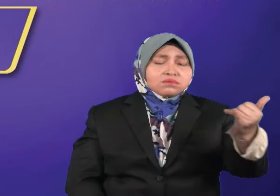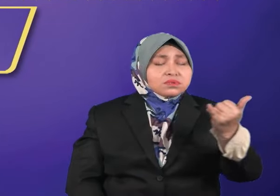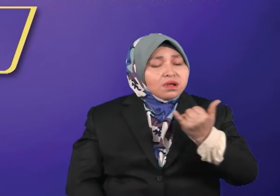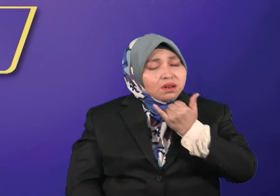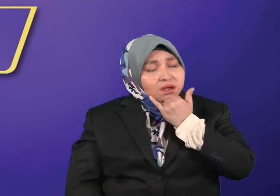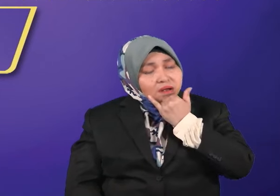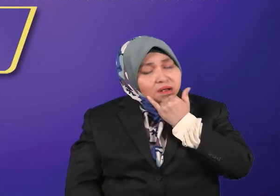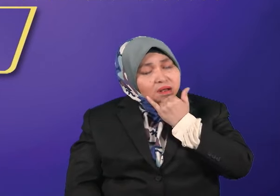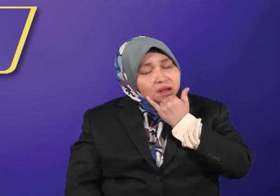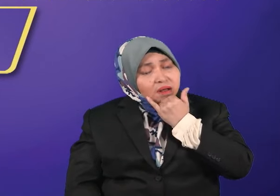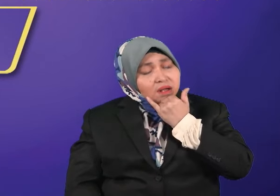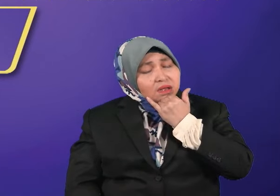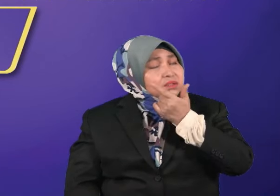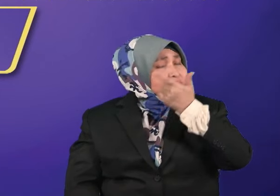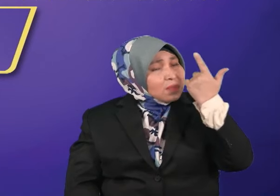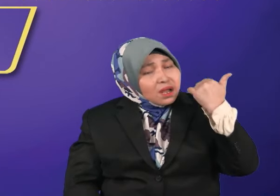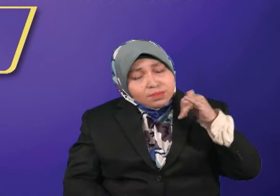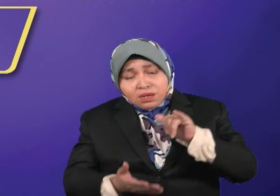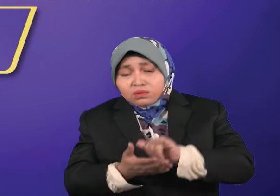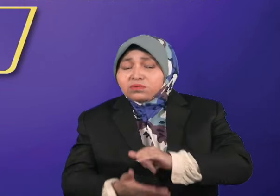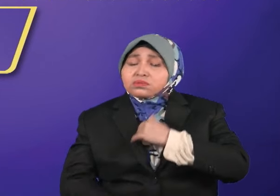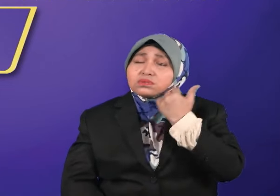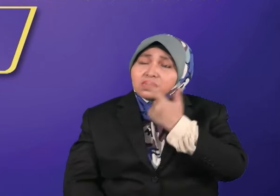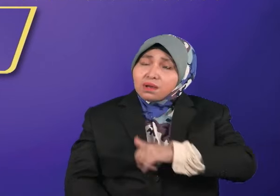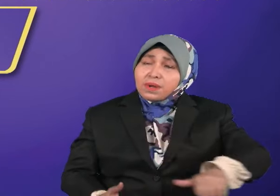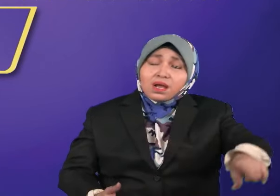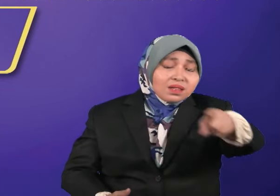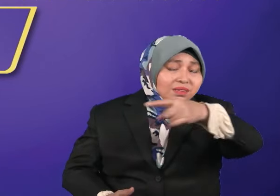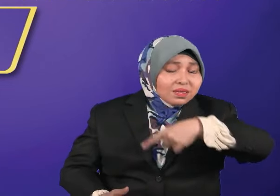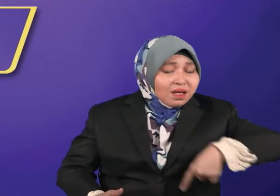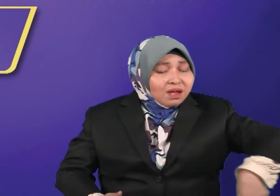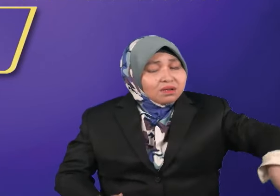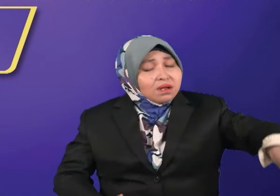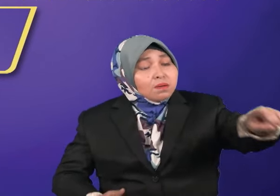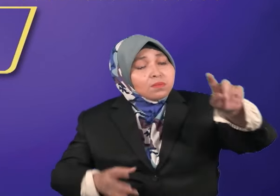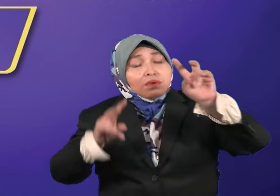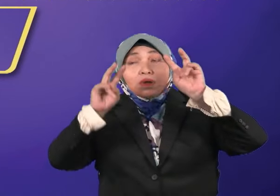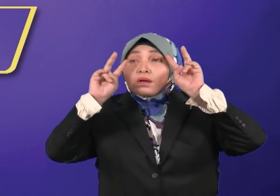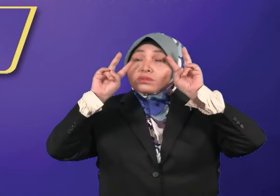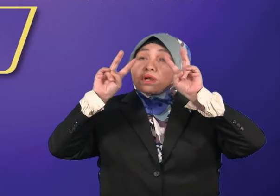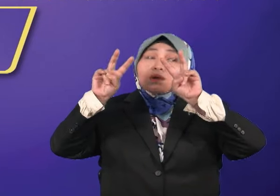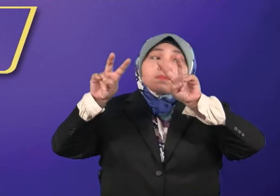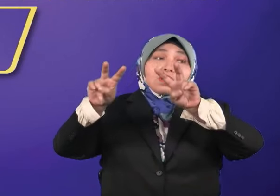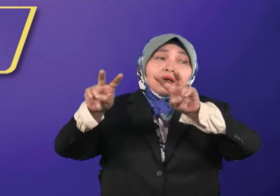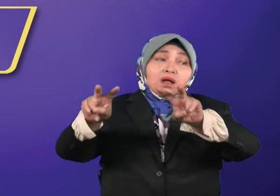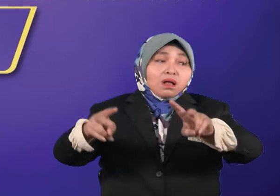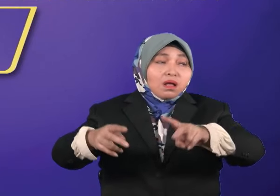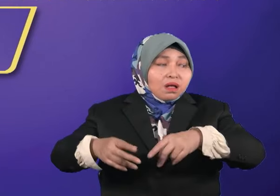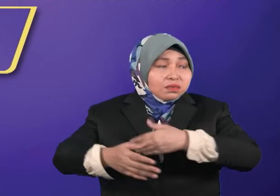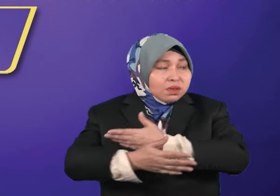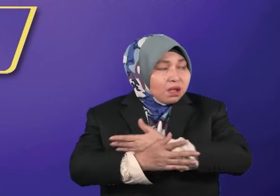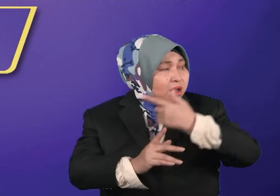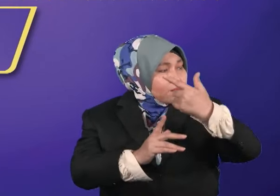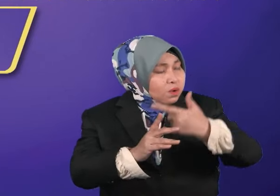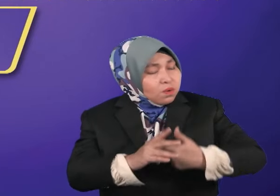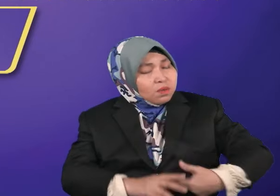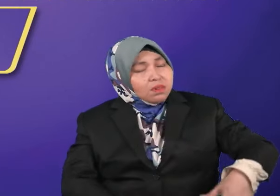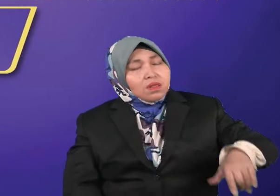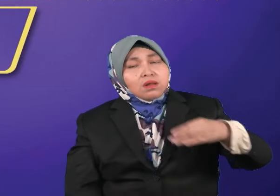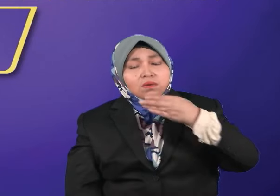والفرقان. فمن شهد منكم الشهر